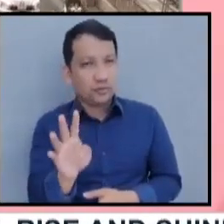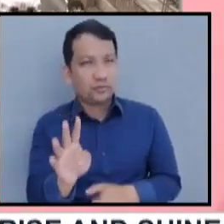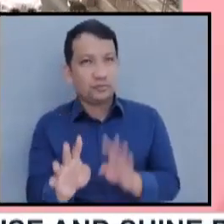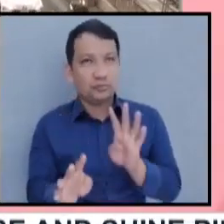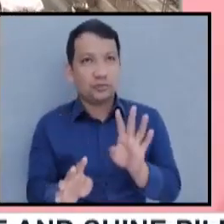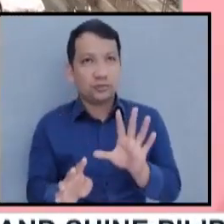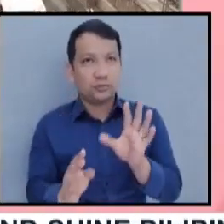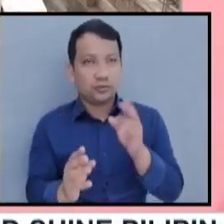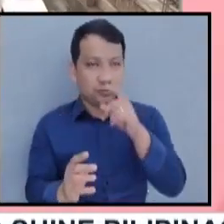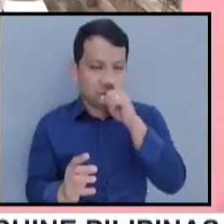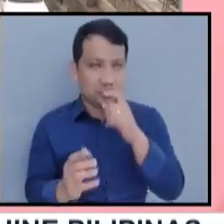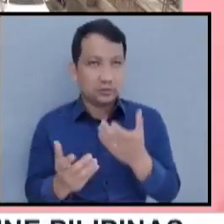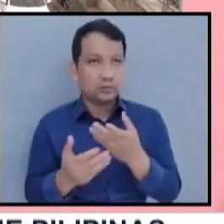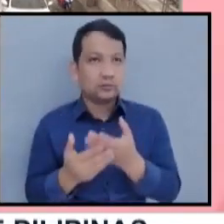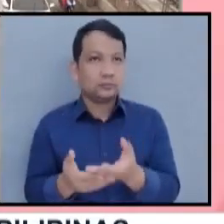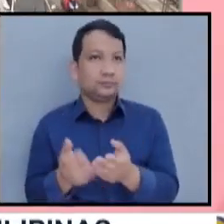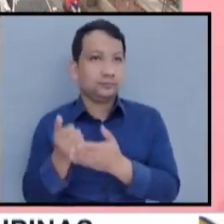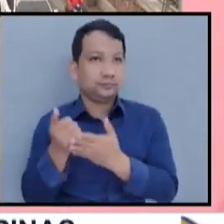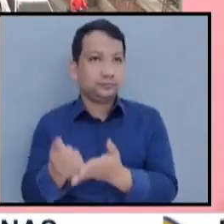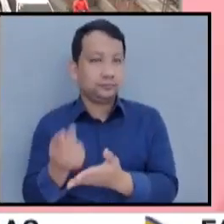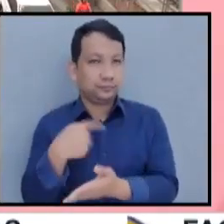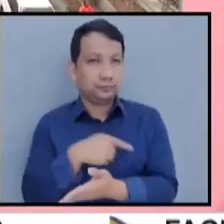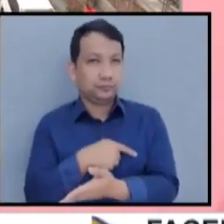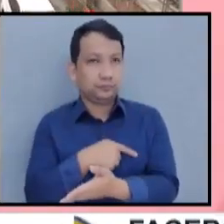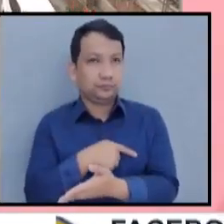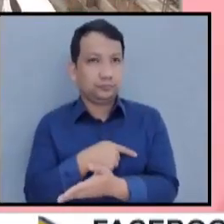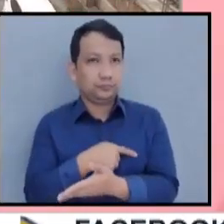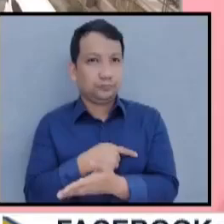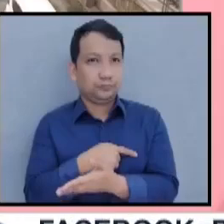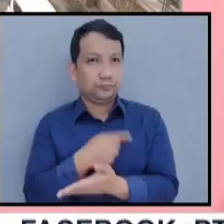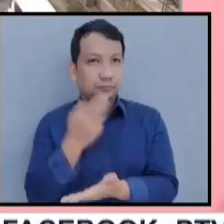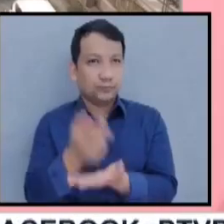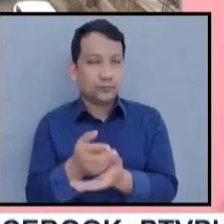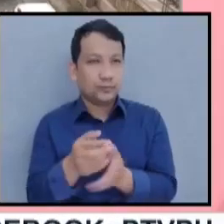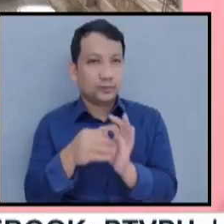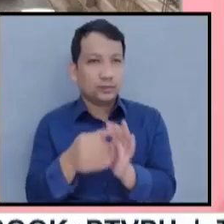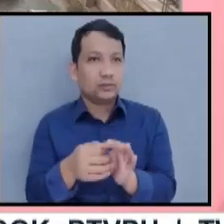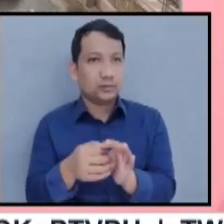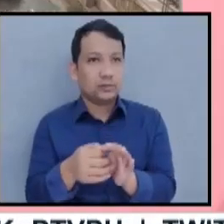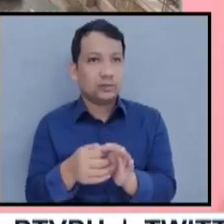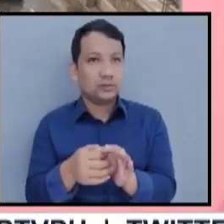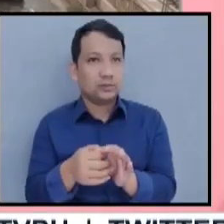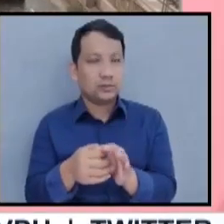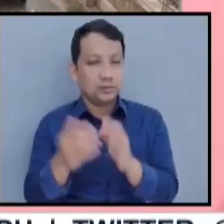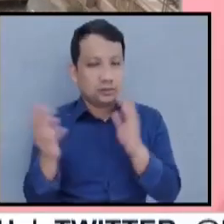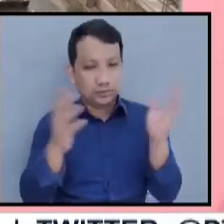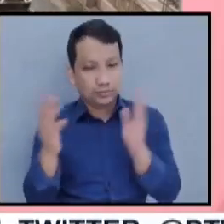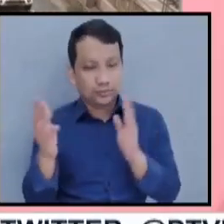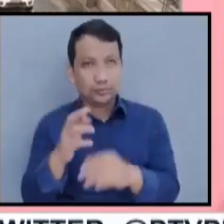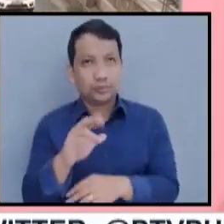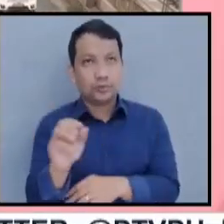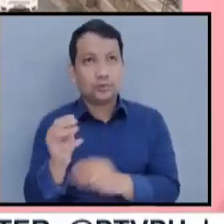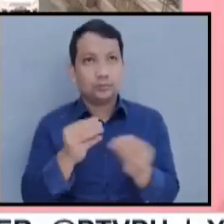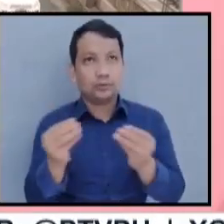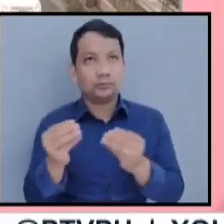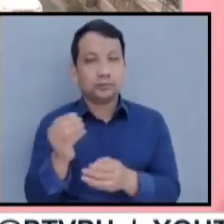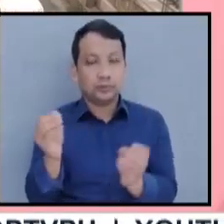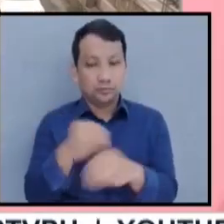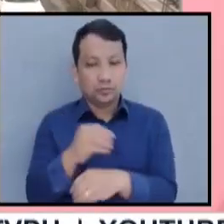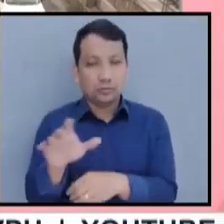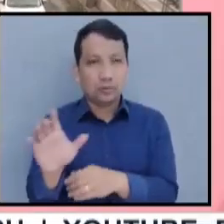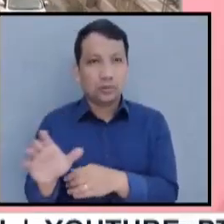years old. Nagtulong-tulong naman sa retrieval operation na ang Municipal Disaster Risk Reduction and Management Office,